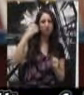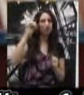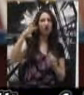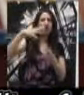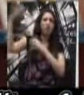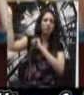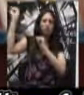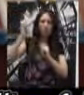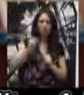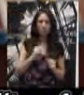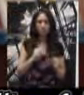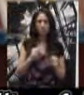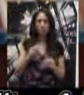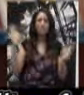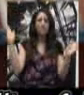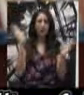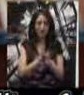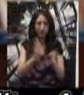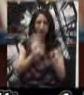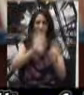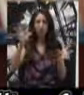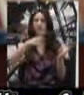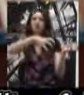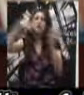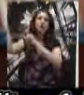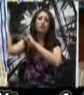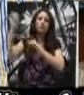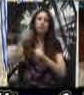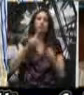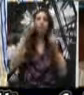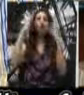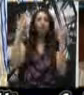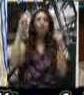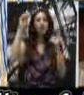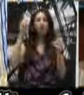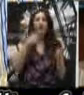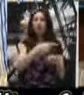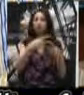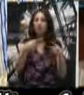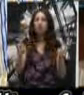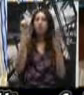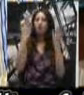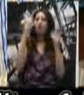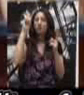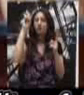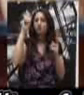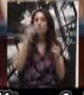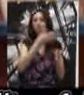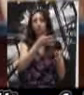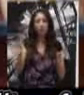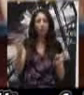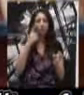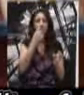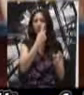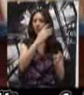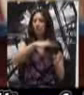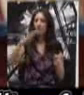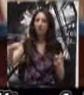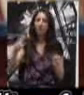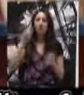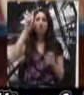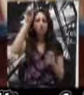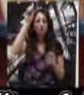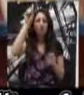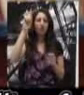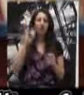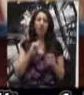اسكندريه. خدوها، عملت حادثه يعني وخدوها. ربنا يا رب ان شاء الله يفك الكرب ان شاء الله. يا رب يا رب ان شاء الله. يا رب يا اطلب من